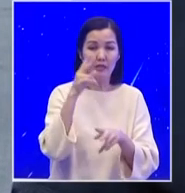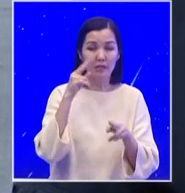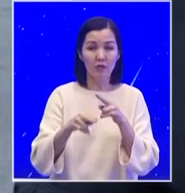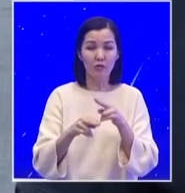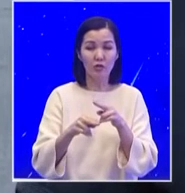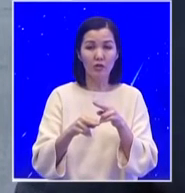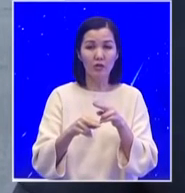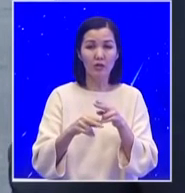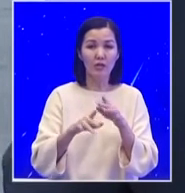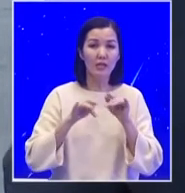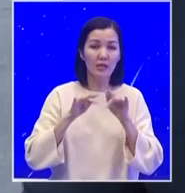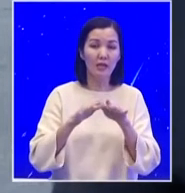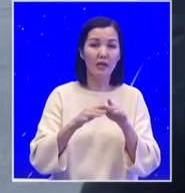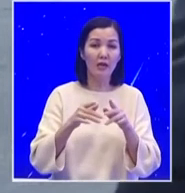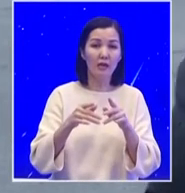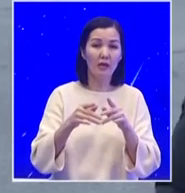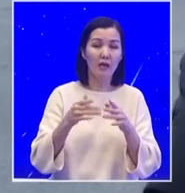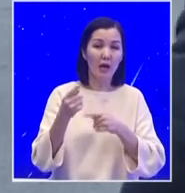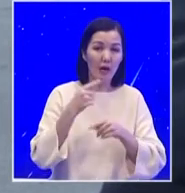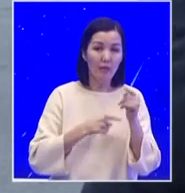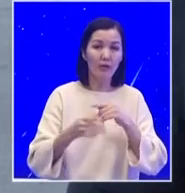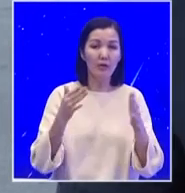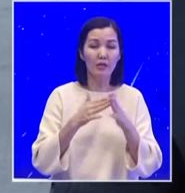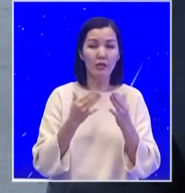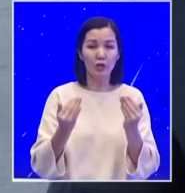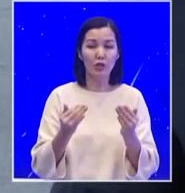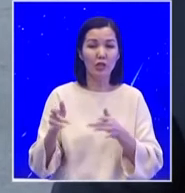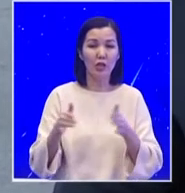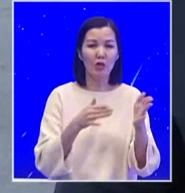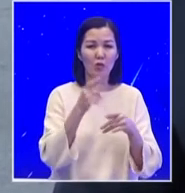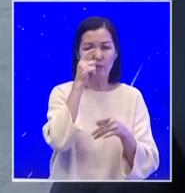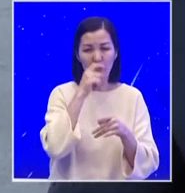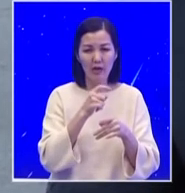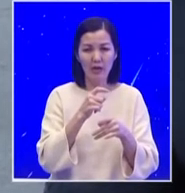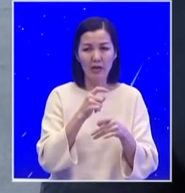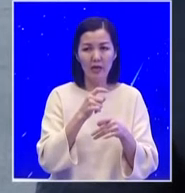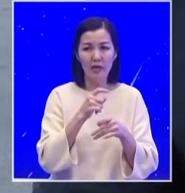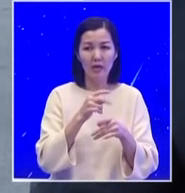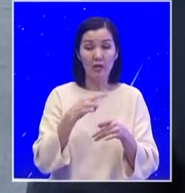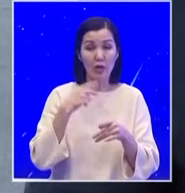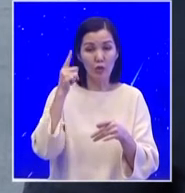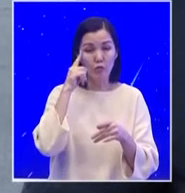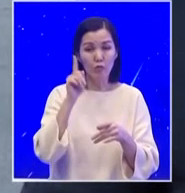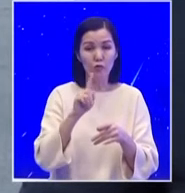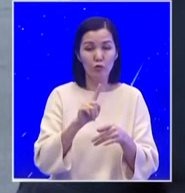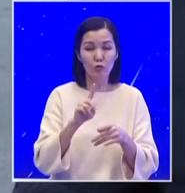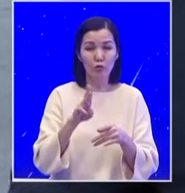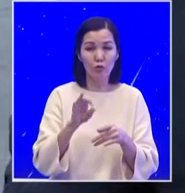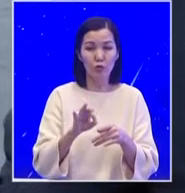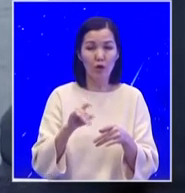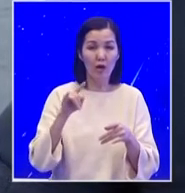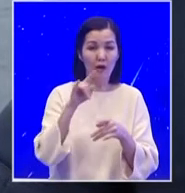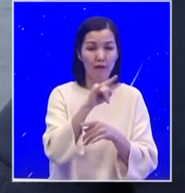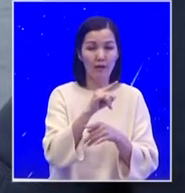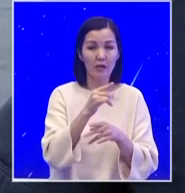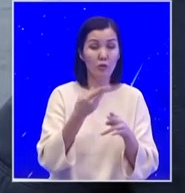вернулся. Тем более, знаете, сейчас дорога в Ушарал очень плохая. Учитывая все это, я считаю, что авиарейс